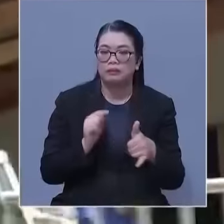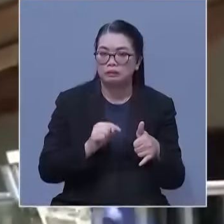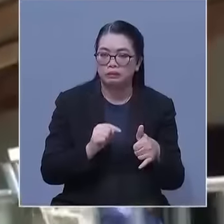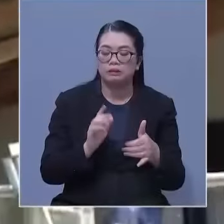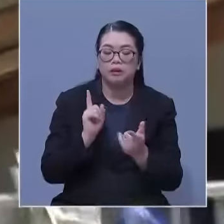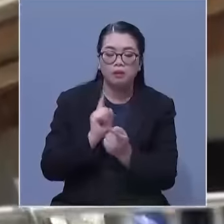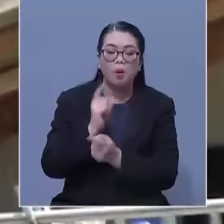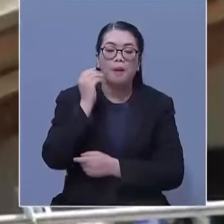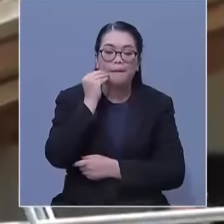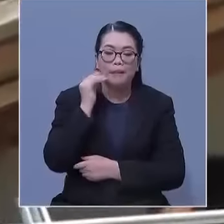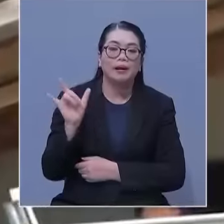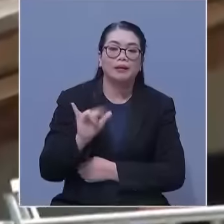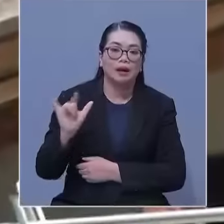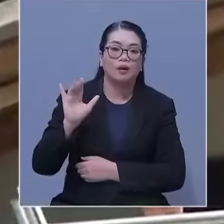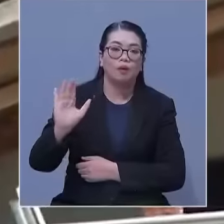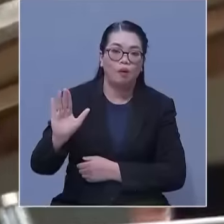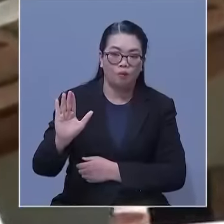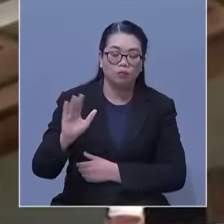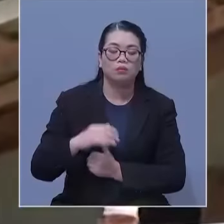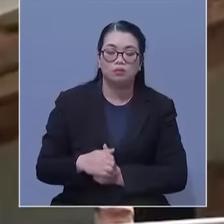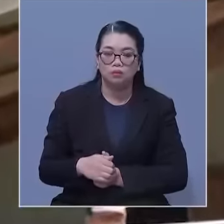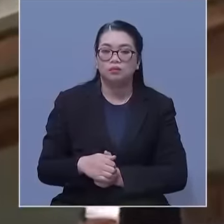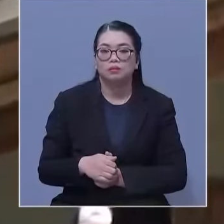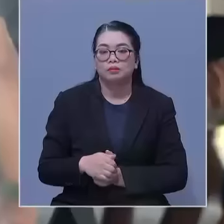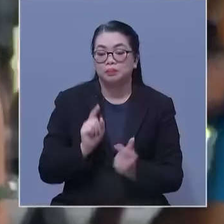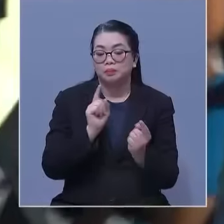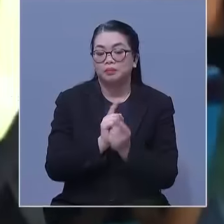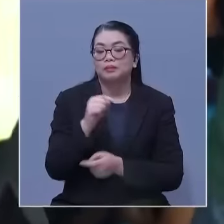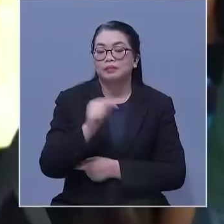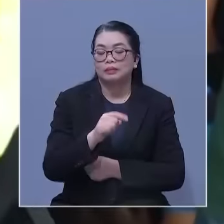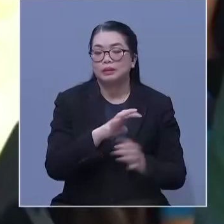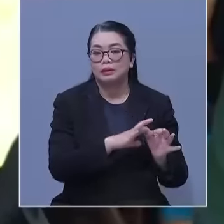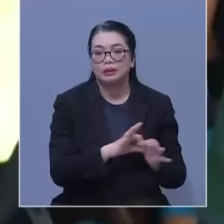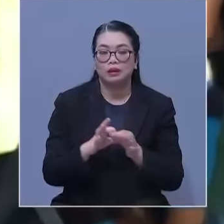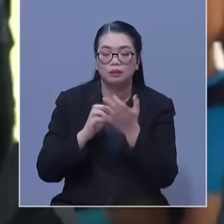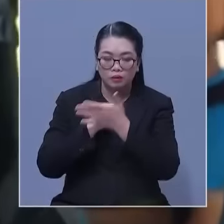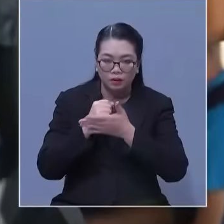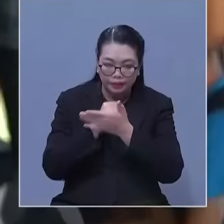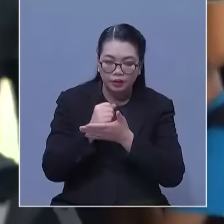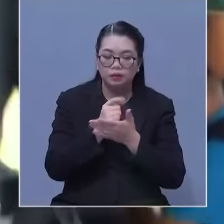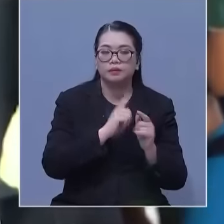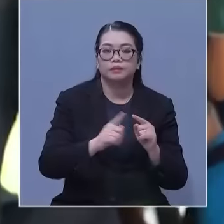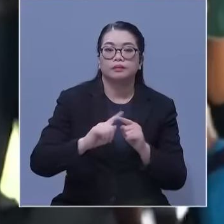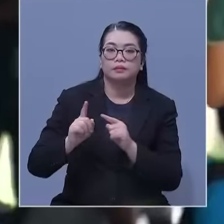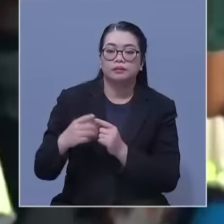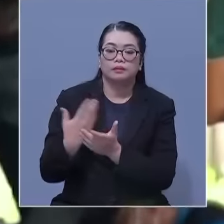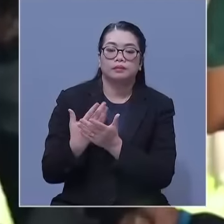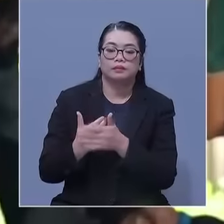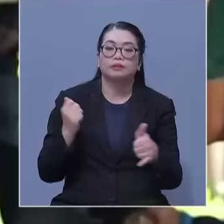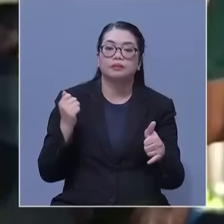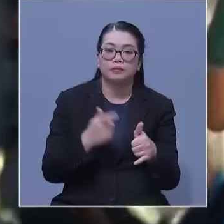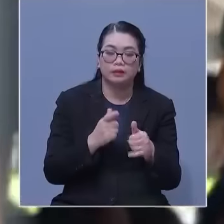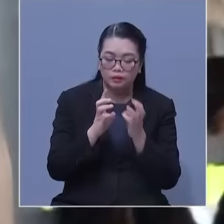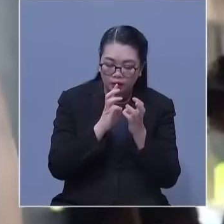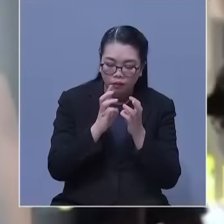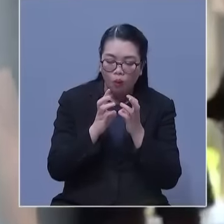พบตัวเป็นบ้านญาติของเสี่แป้งก่อนจะพบว่ากรณีนี้เกี่ยวข้องกับแก๊งยาเสพติดข้ามชาติที่จ่ายเงินค่าไอซไม่